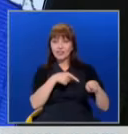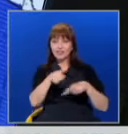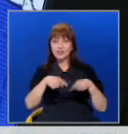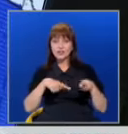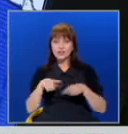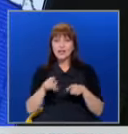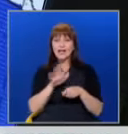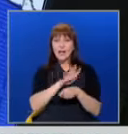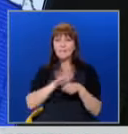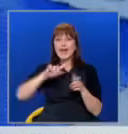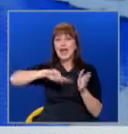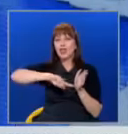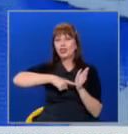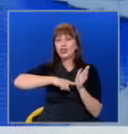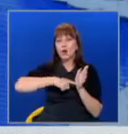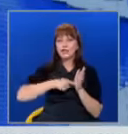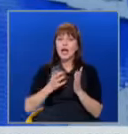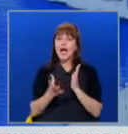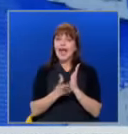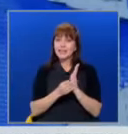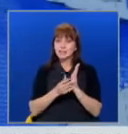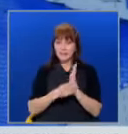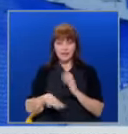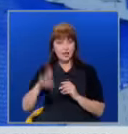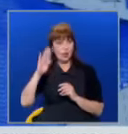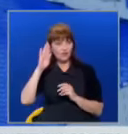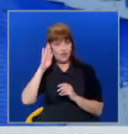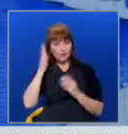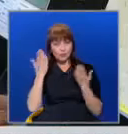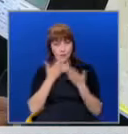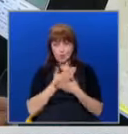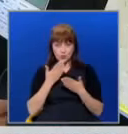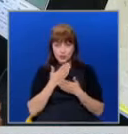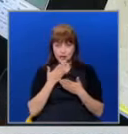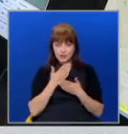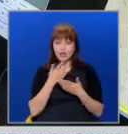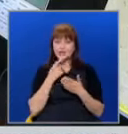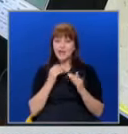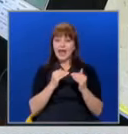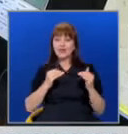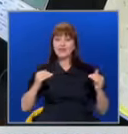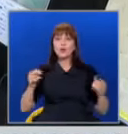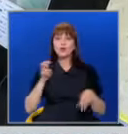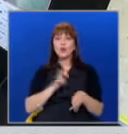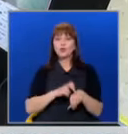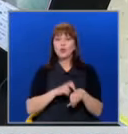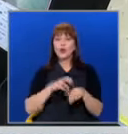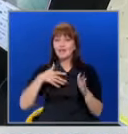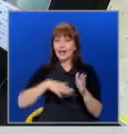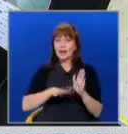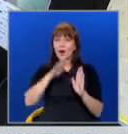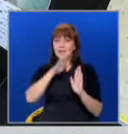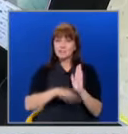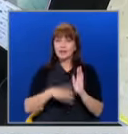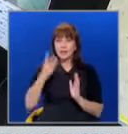изобразени с бели точки на екрана. Експертите от военноморското училище казват, че нивото на река Дунав край Русе е спаднало с